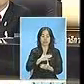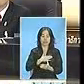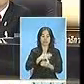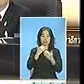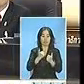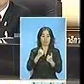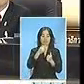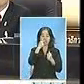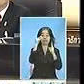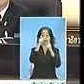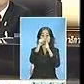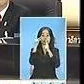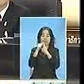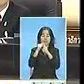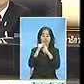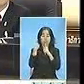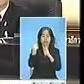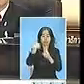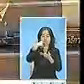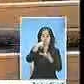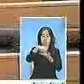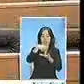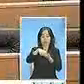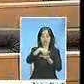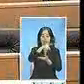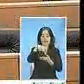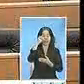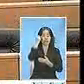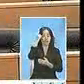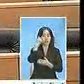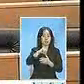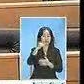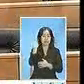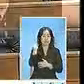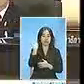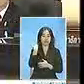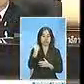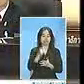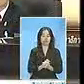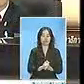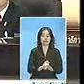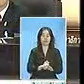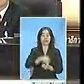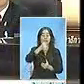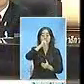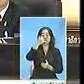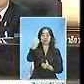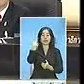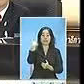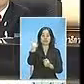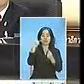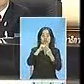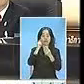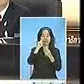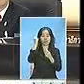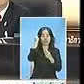ำพูดเนี่ยทำให้เกิดความเข้าใจผิดแล้วก็บางทีเรา กำลังละเล